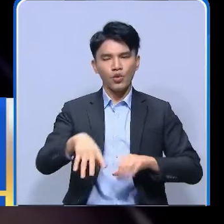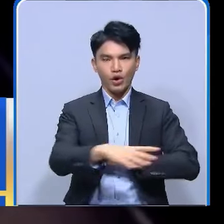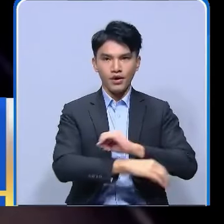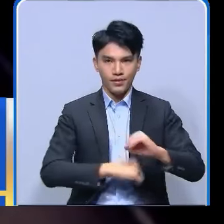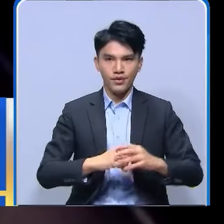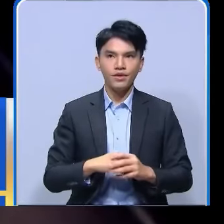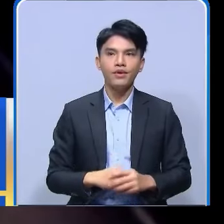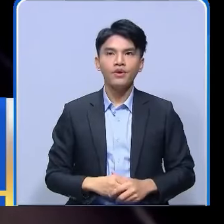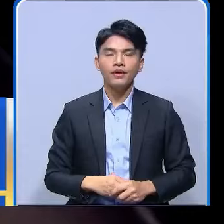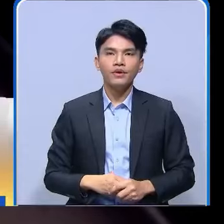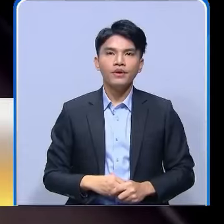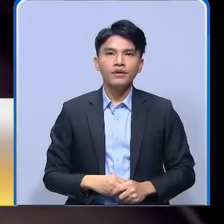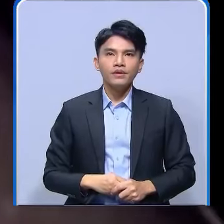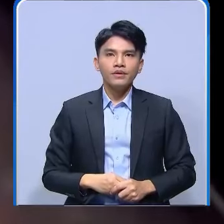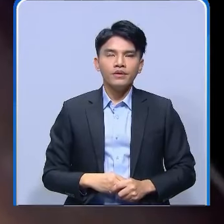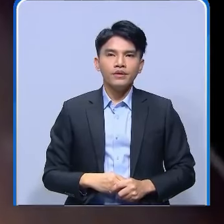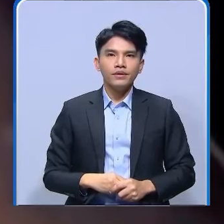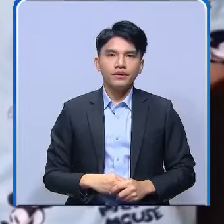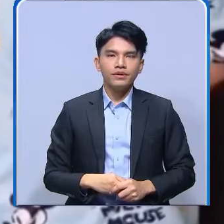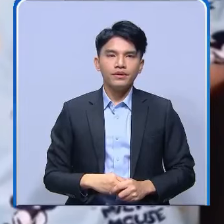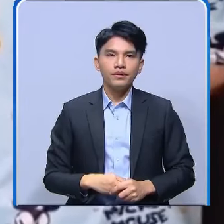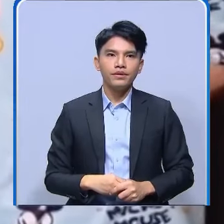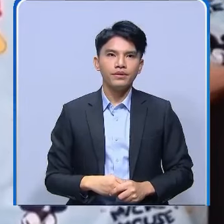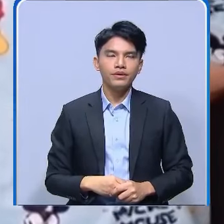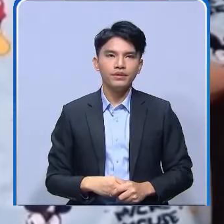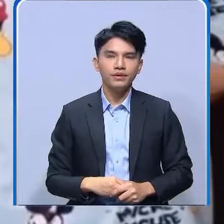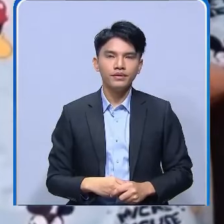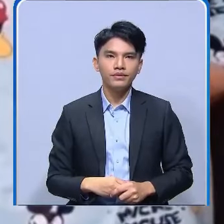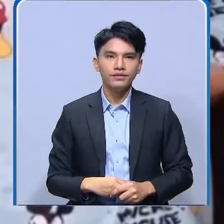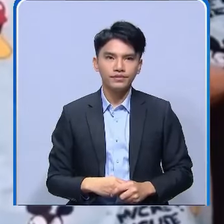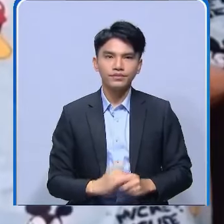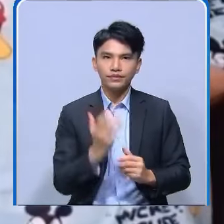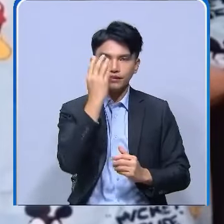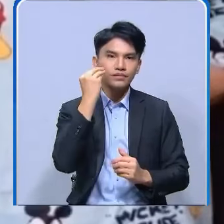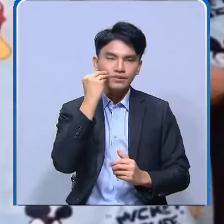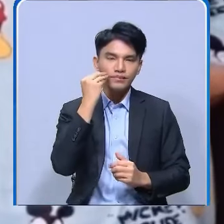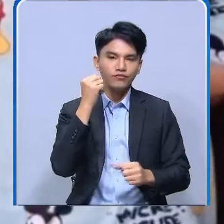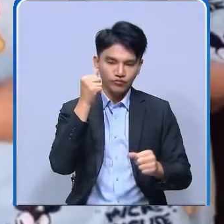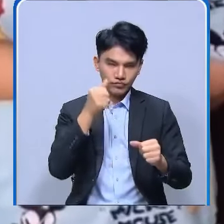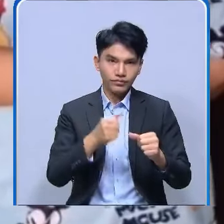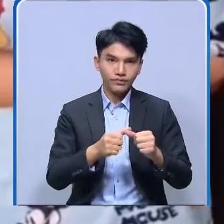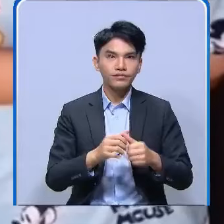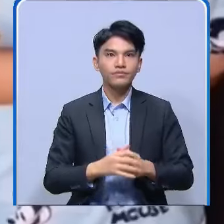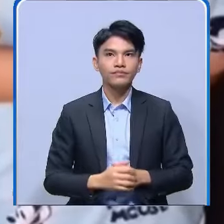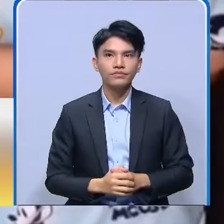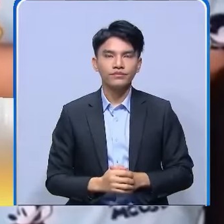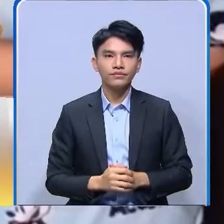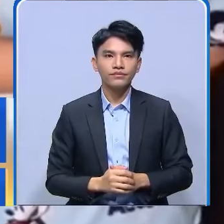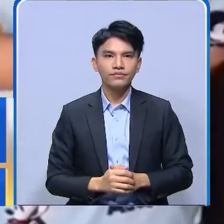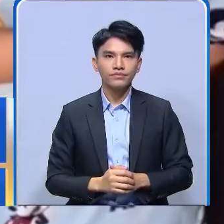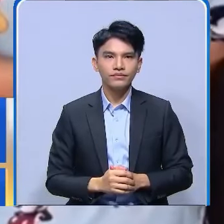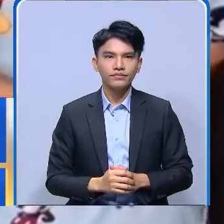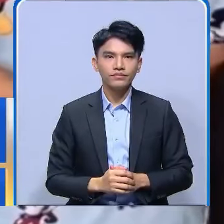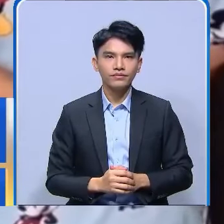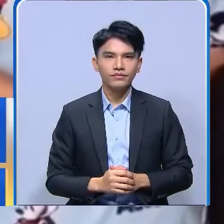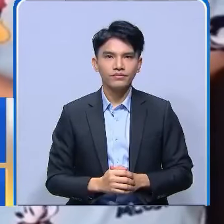ไปค่ะ มาก็จอดไปหน้าบ้าน แล้วก็เข้าไปหลังบ้าน แล้วก็เข้าบ้